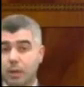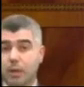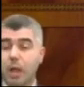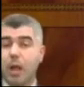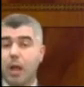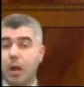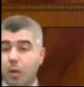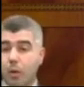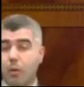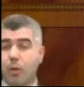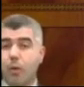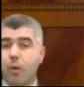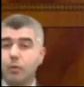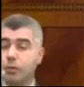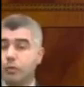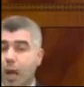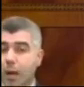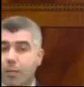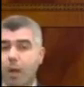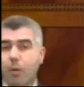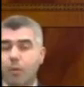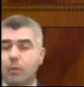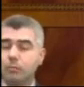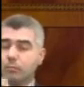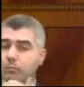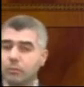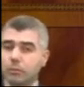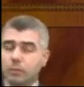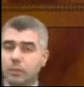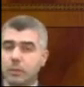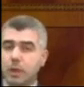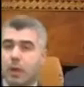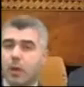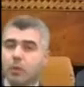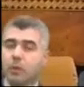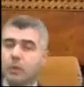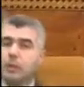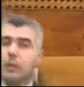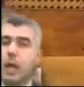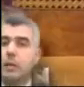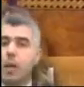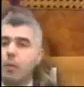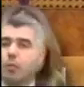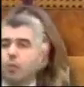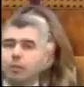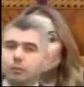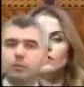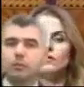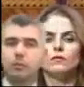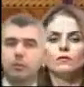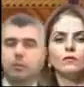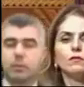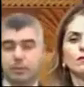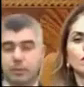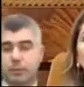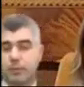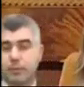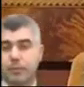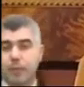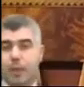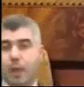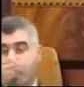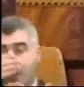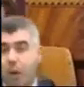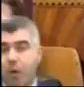مسائل التربية والتعليم العالي والتأهيل المهني هي أساس السياسات العمومية لبلدينا. إن